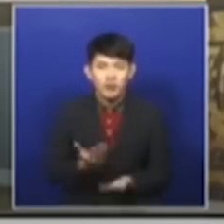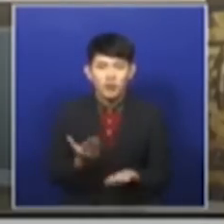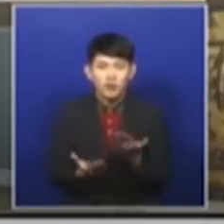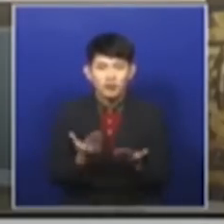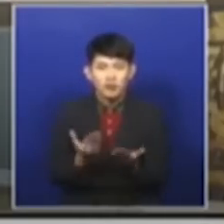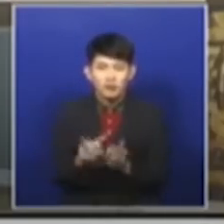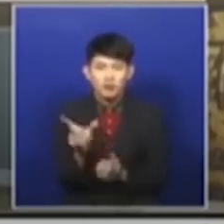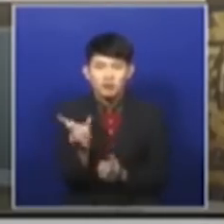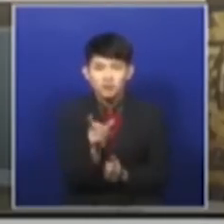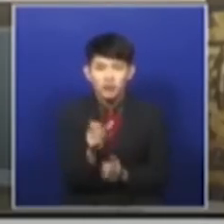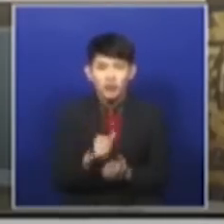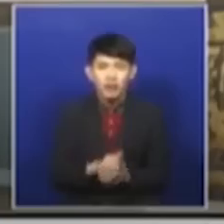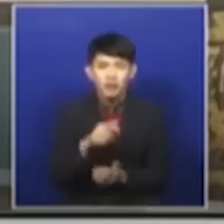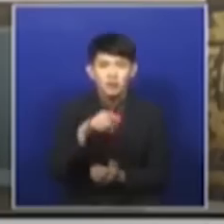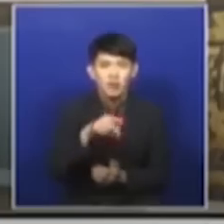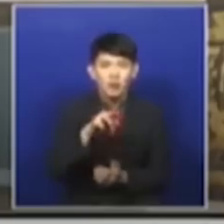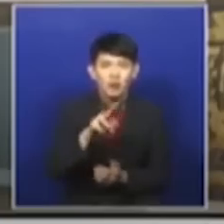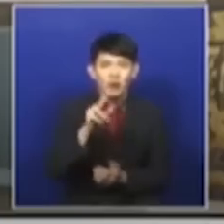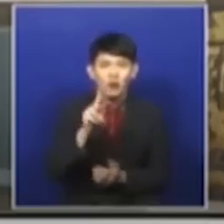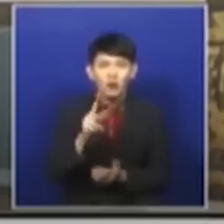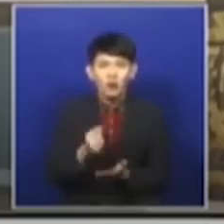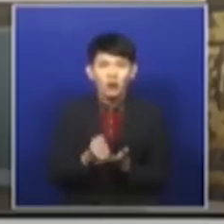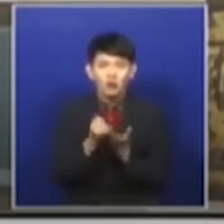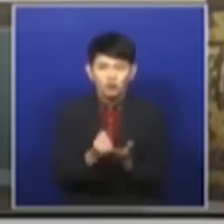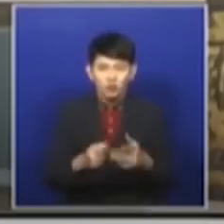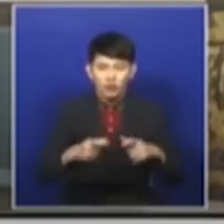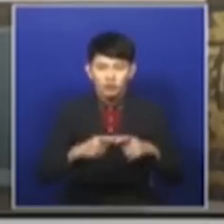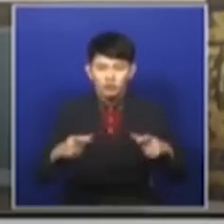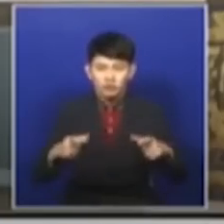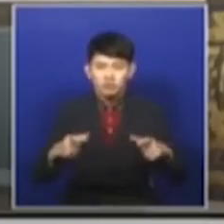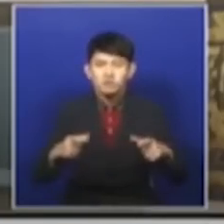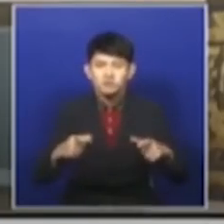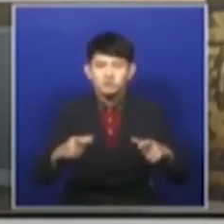าพรก.อุ้มตราสารหนี้ครับ